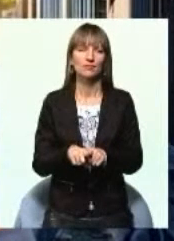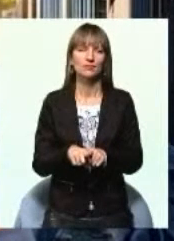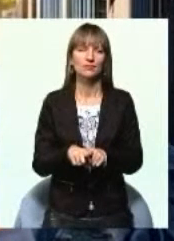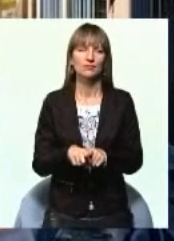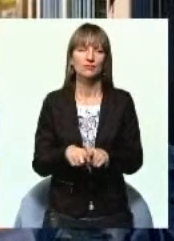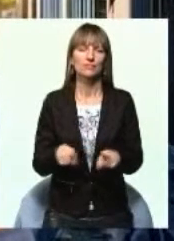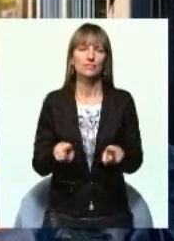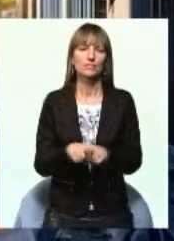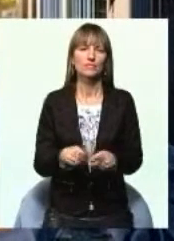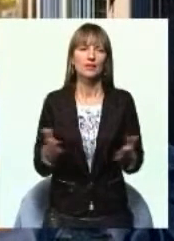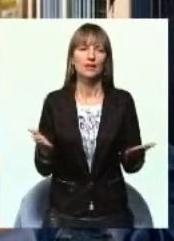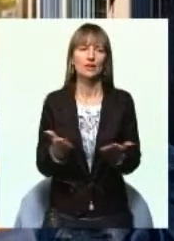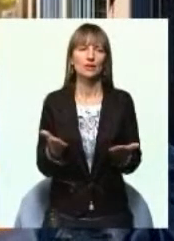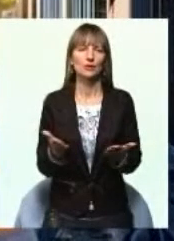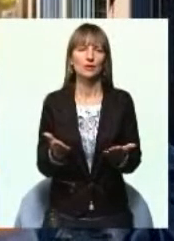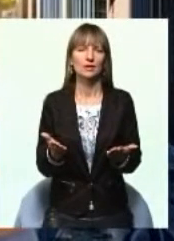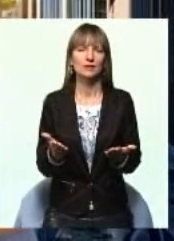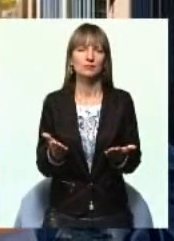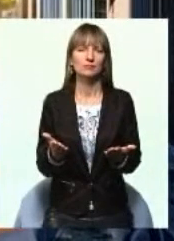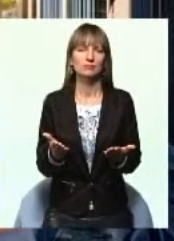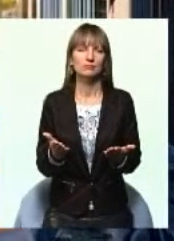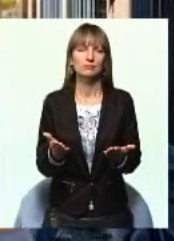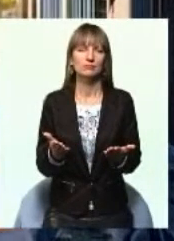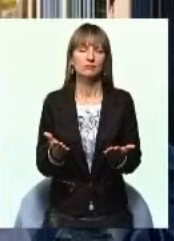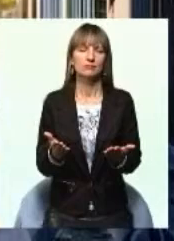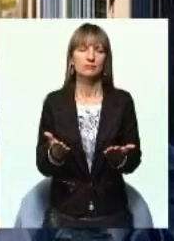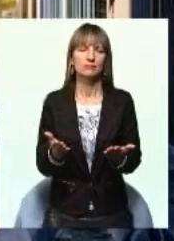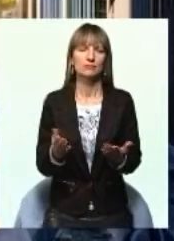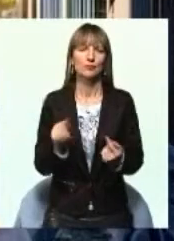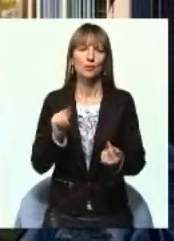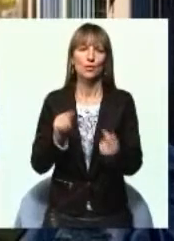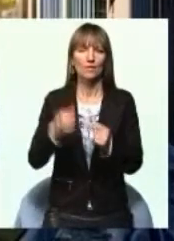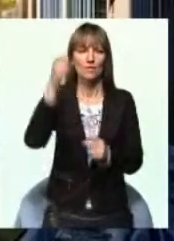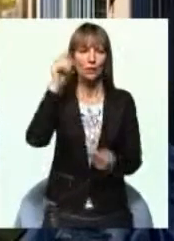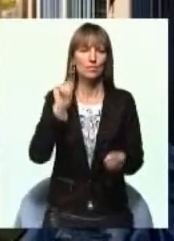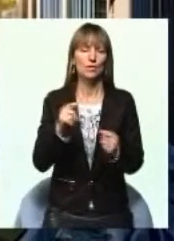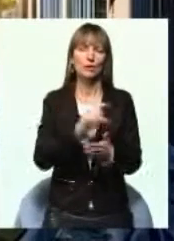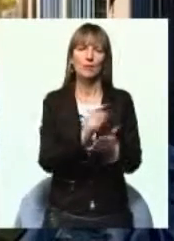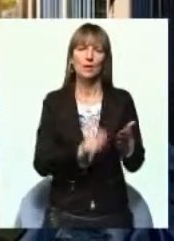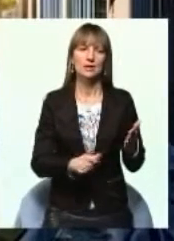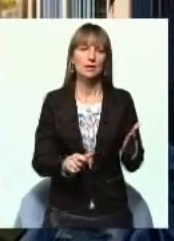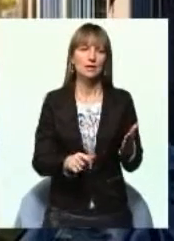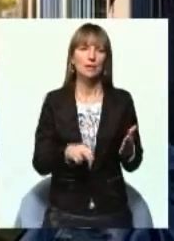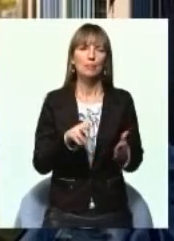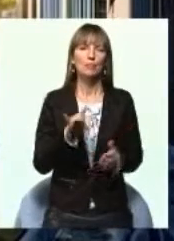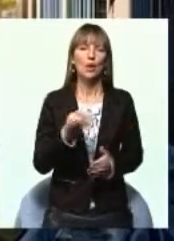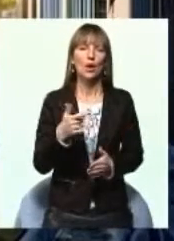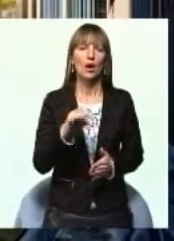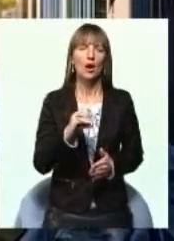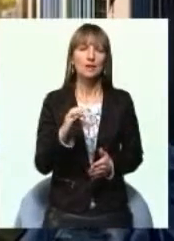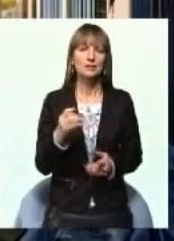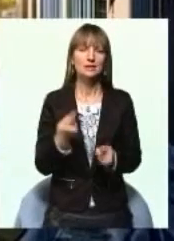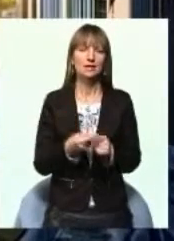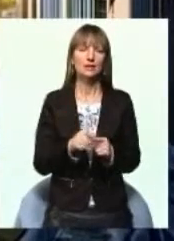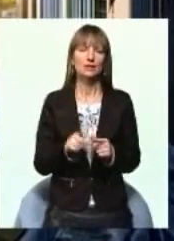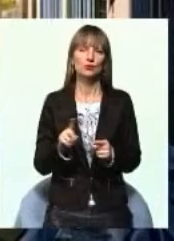такое, которое появится против науки, против появится. Прогресс – это